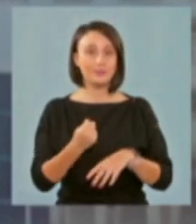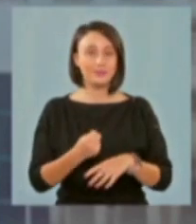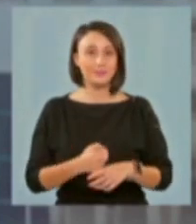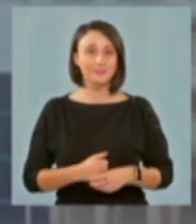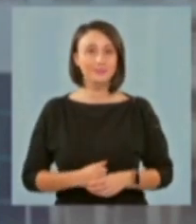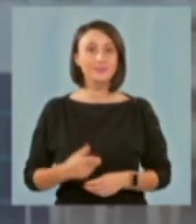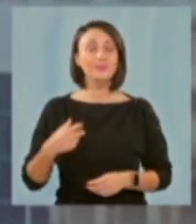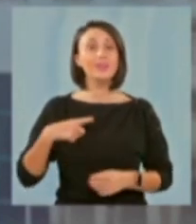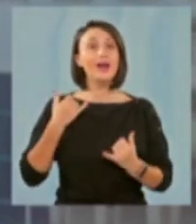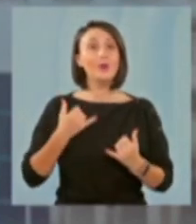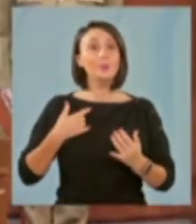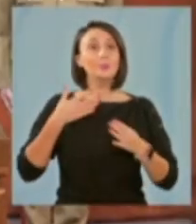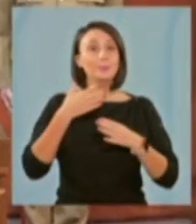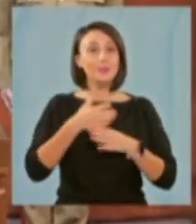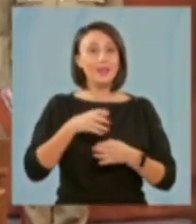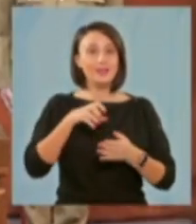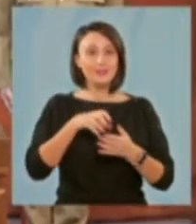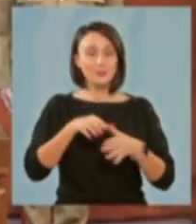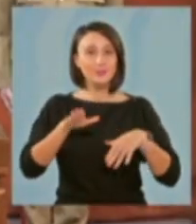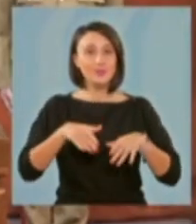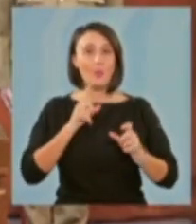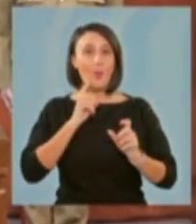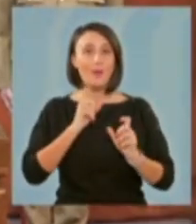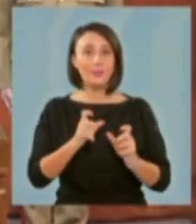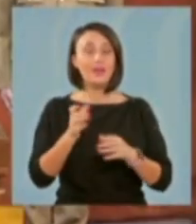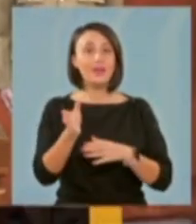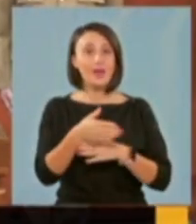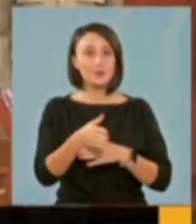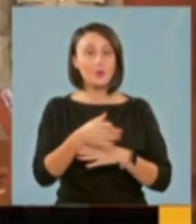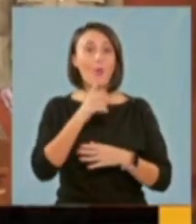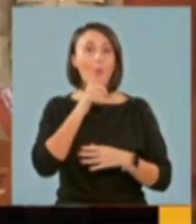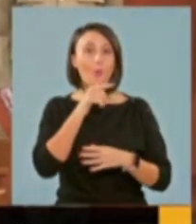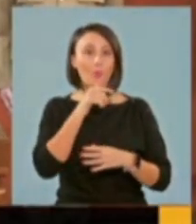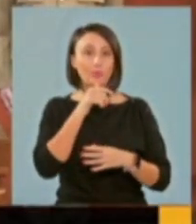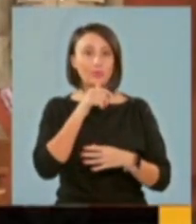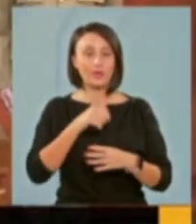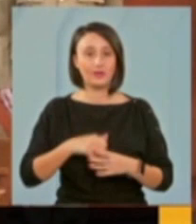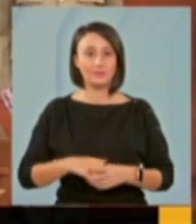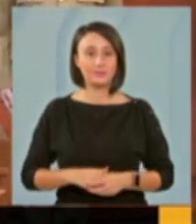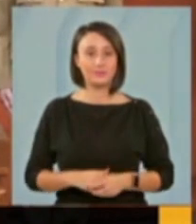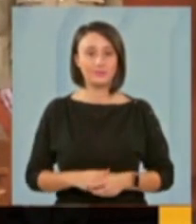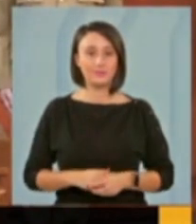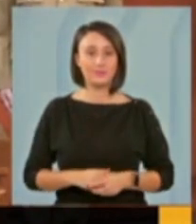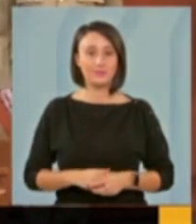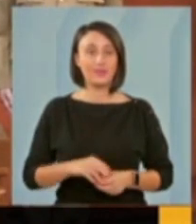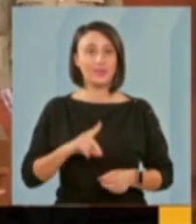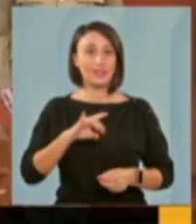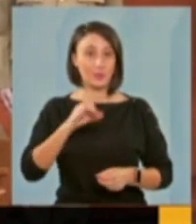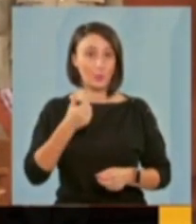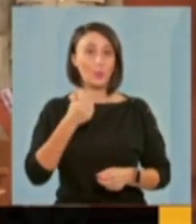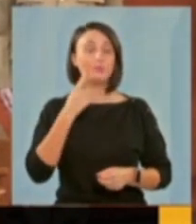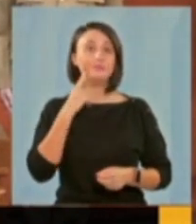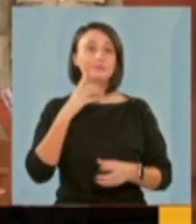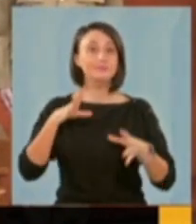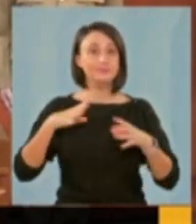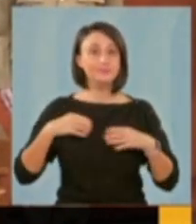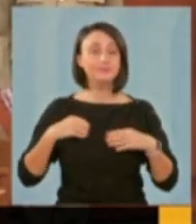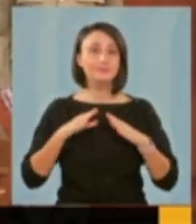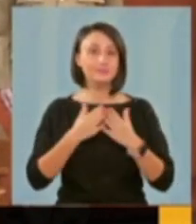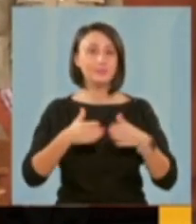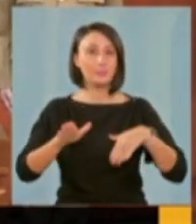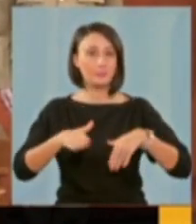Mergem chiar acum la sediul Ministerului Apărării Naționale, acolo unde Vasile Dâncu preia portofoliul